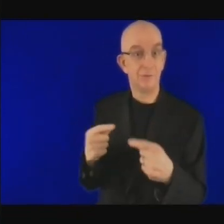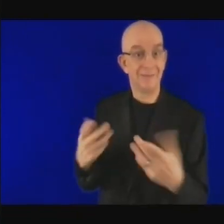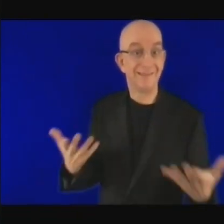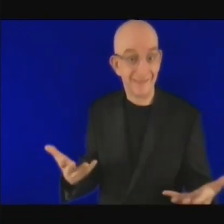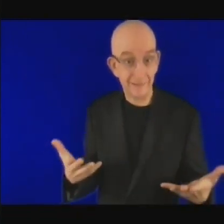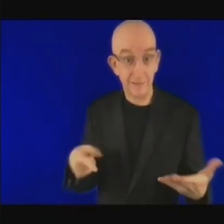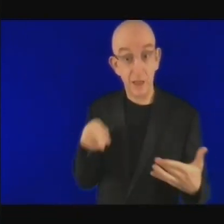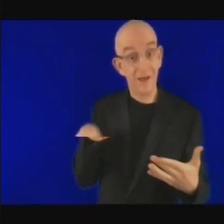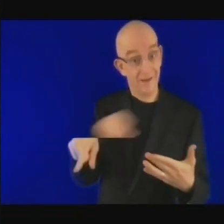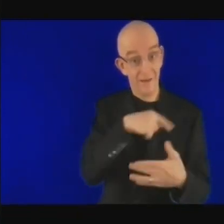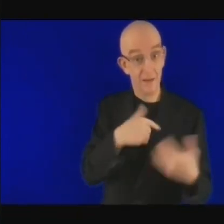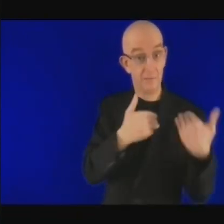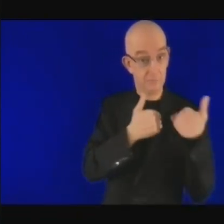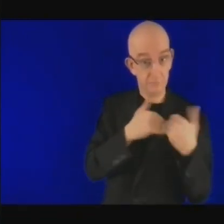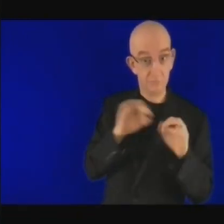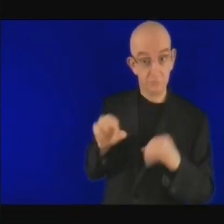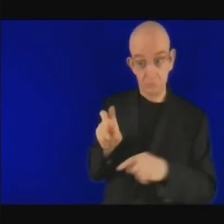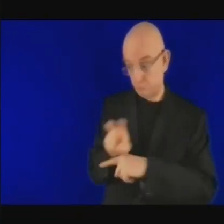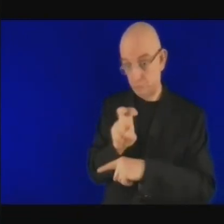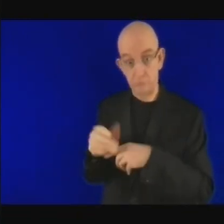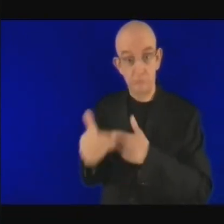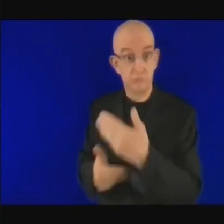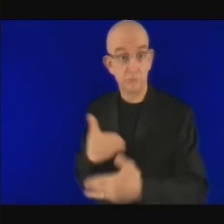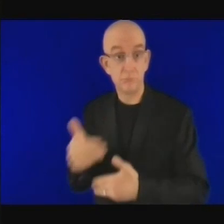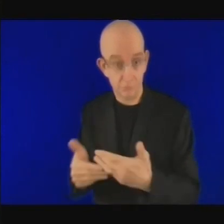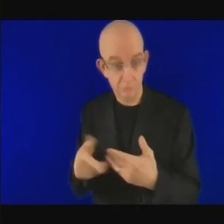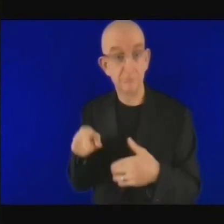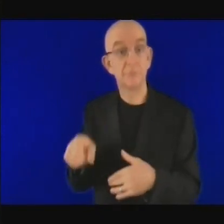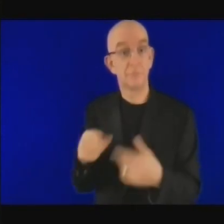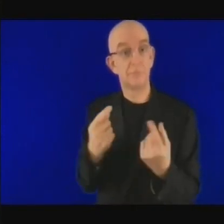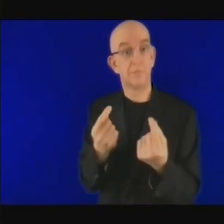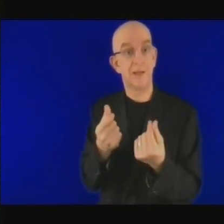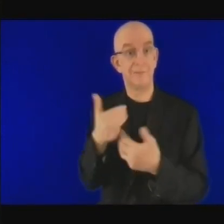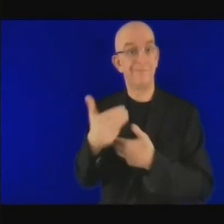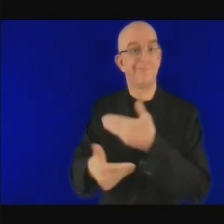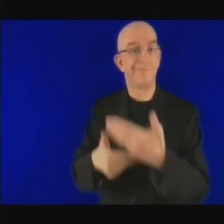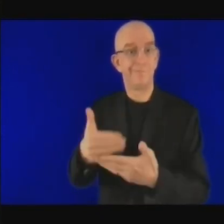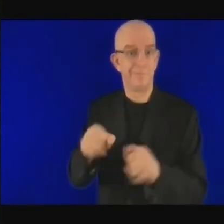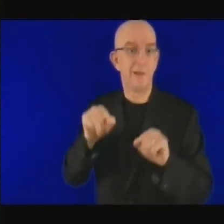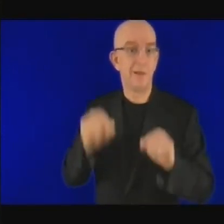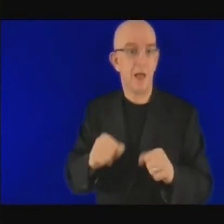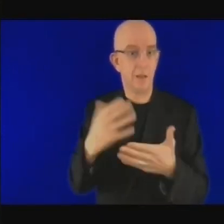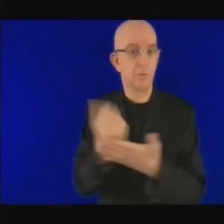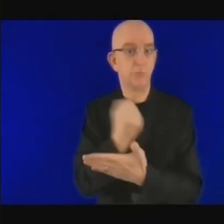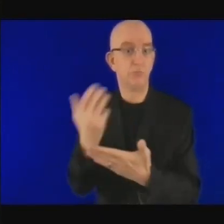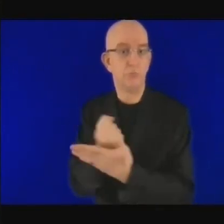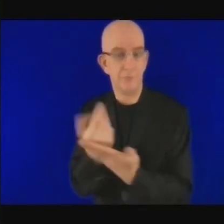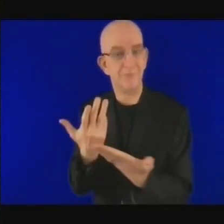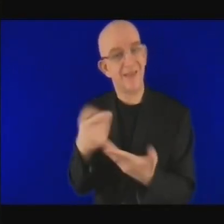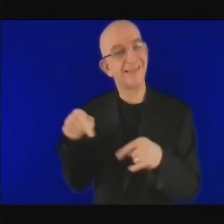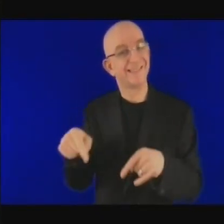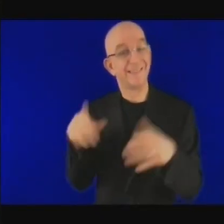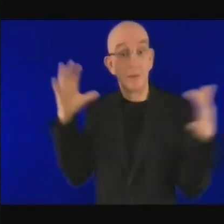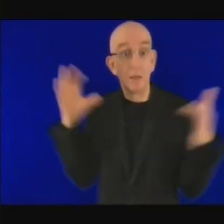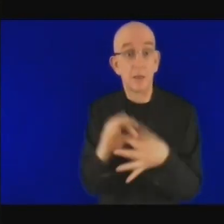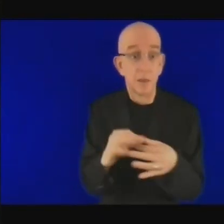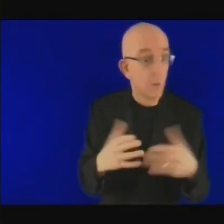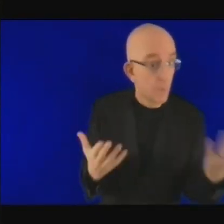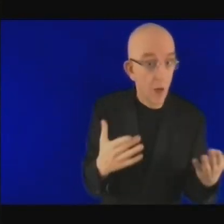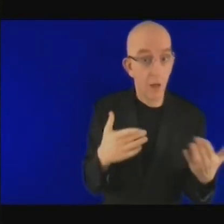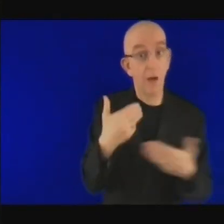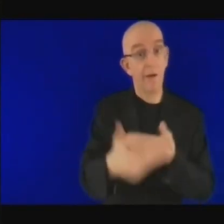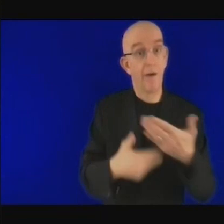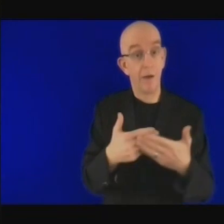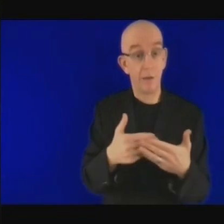secteur dépend du degré de facilité pour le gouvernement d'établir